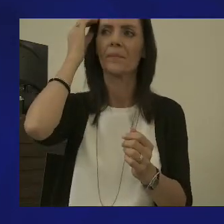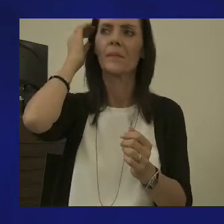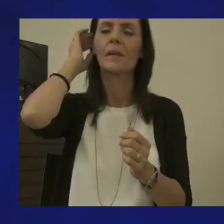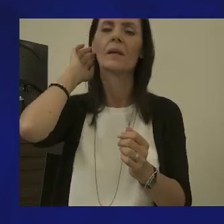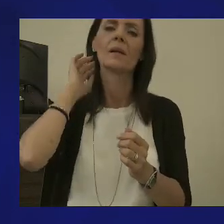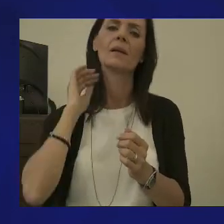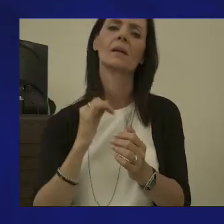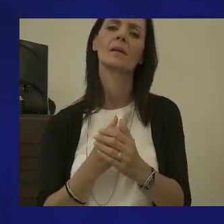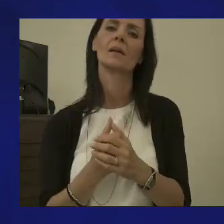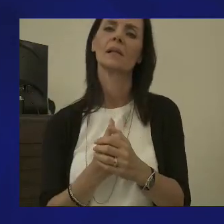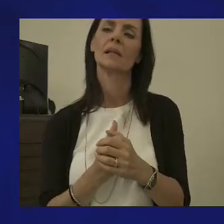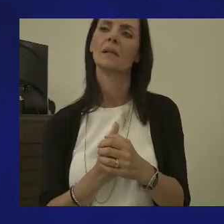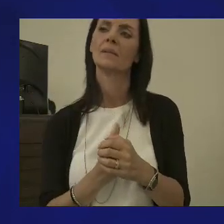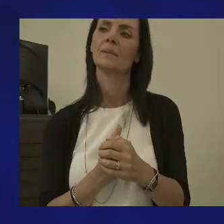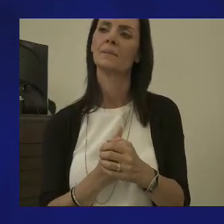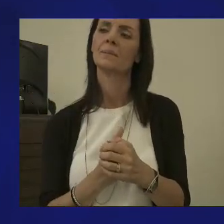העיר.